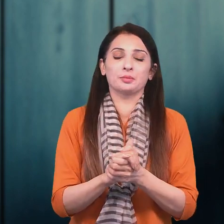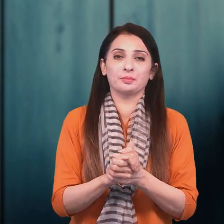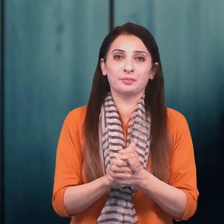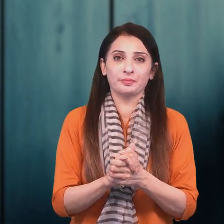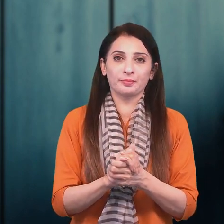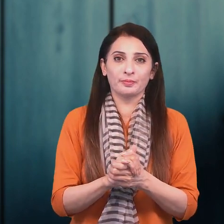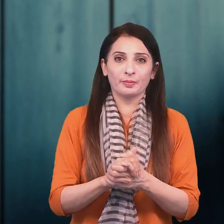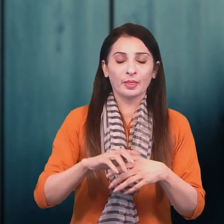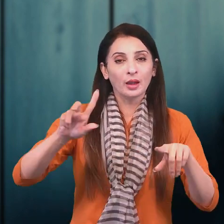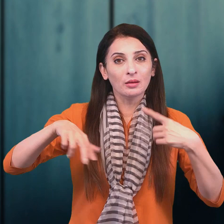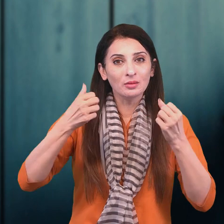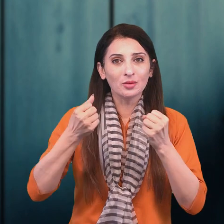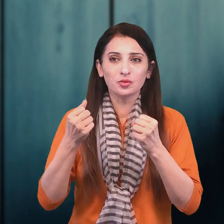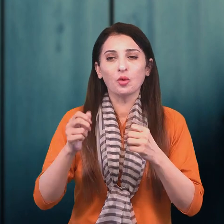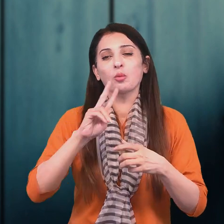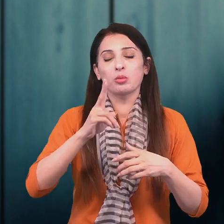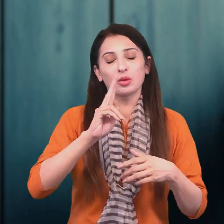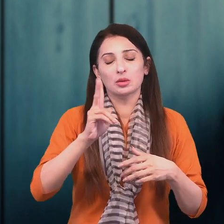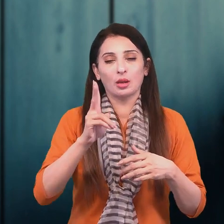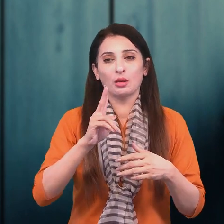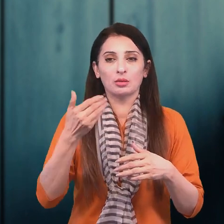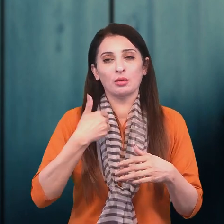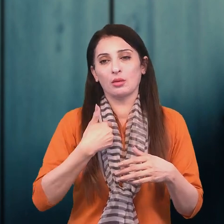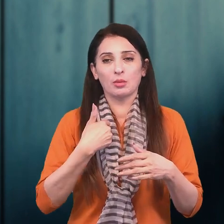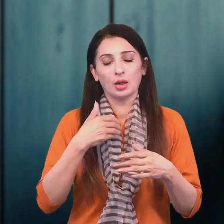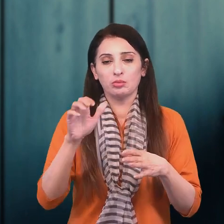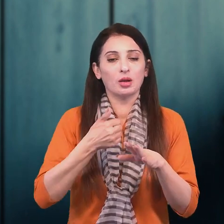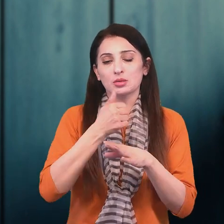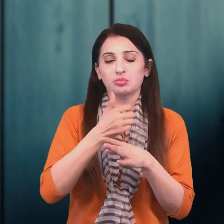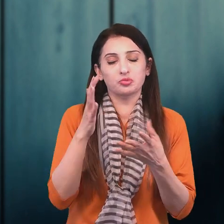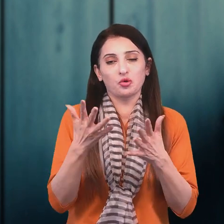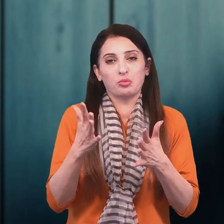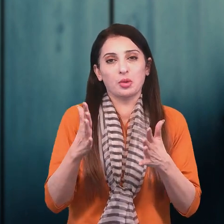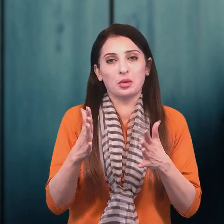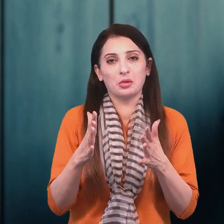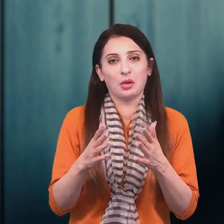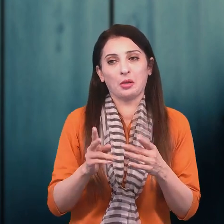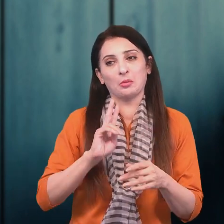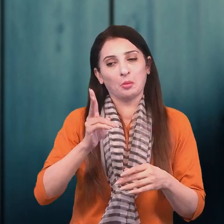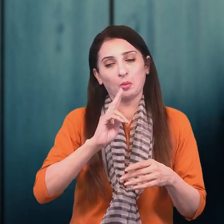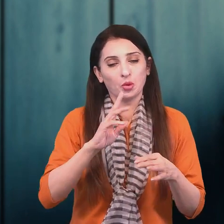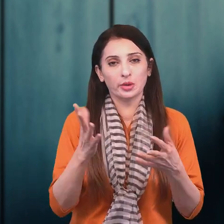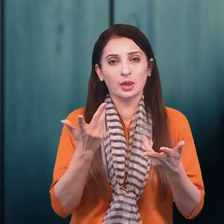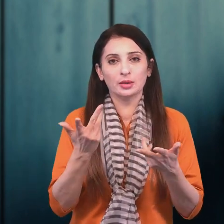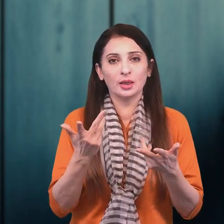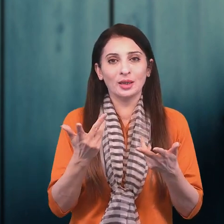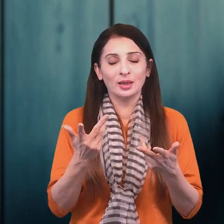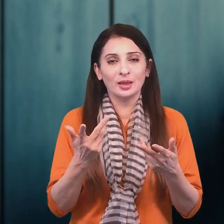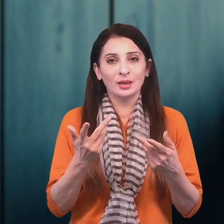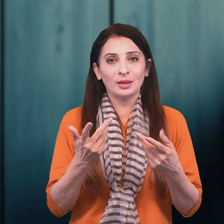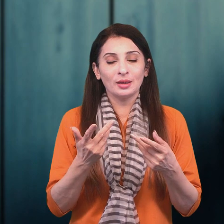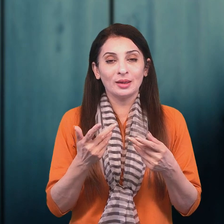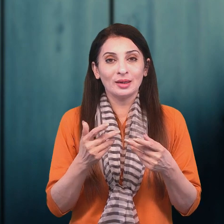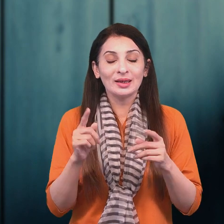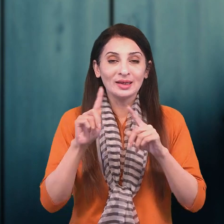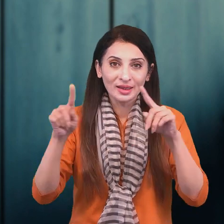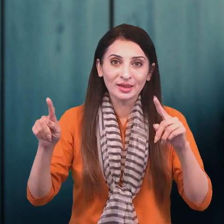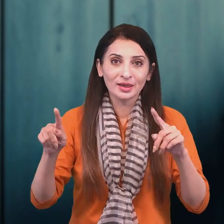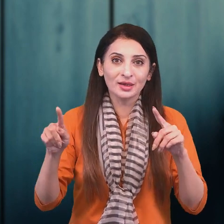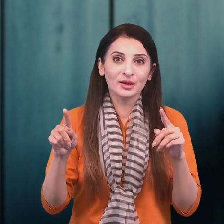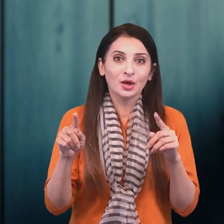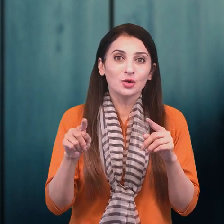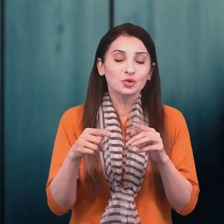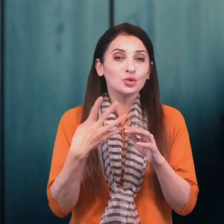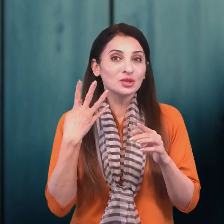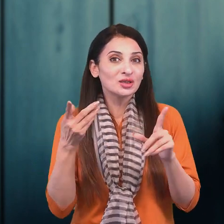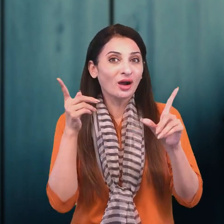پر ایسے دیکھا ہے کہ نوجوان شکوہ تو ضرور کرتے ہیں کہ روزگار کا مسئلہ ہے اور دیگر مسائل ہیں، لیکن وہ دوران تعلیم